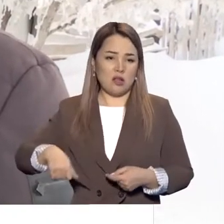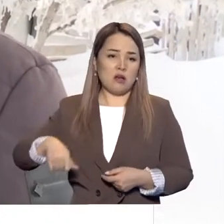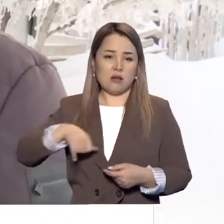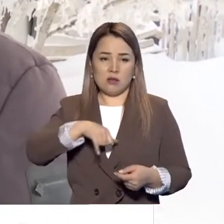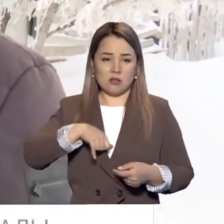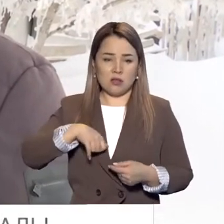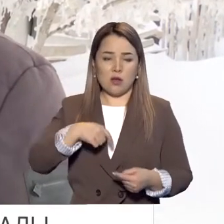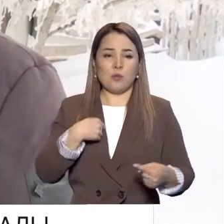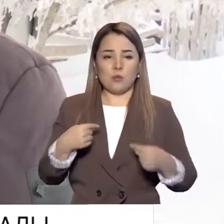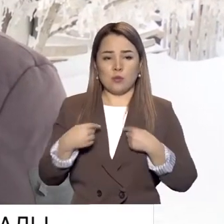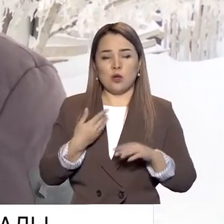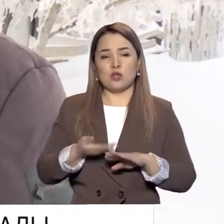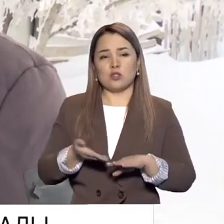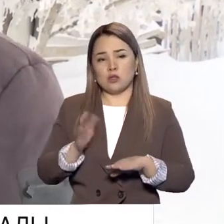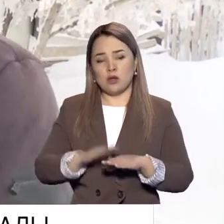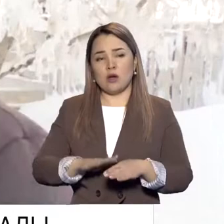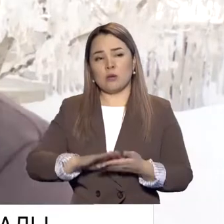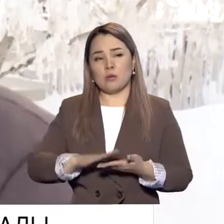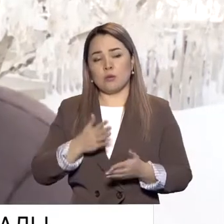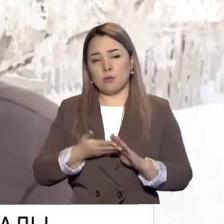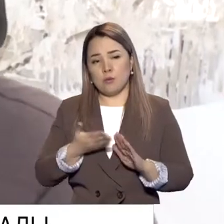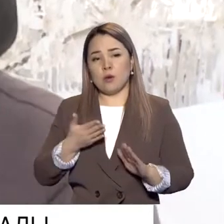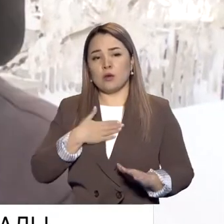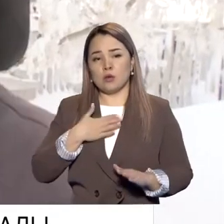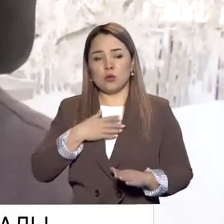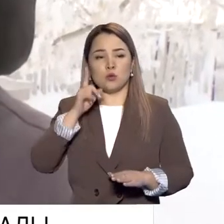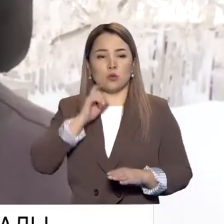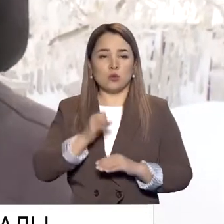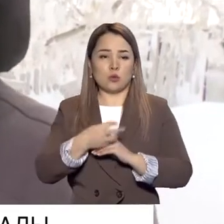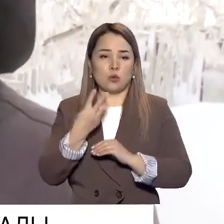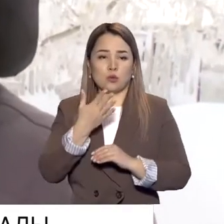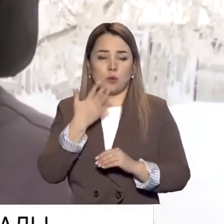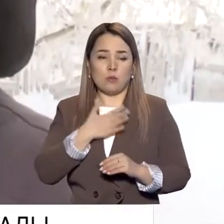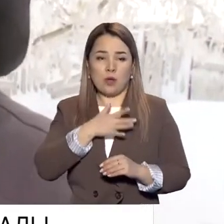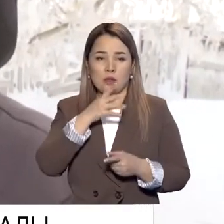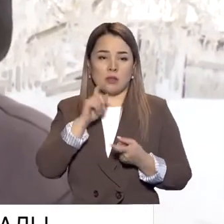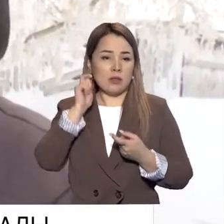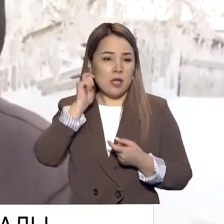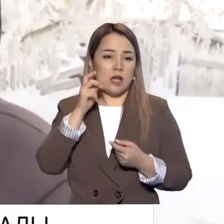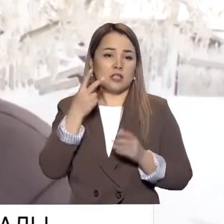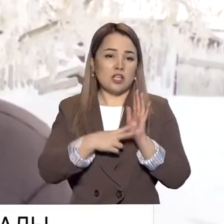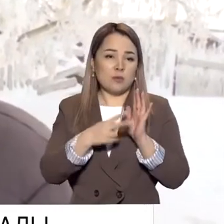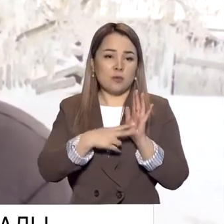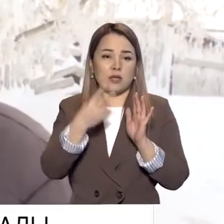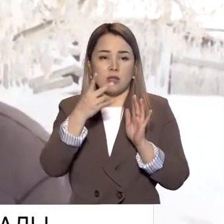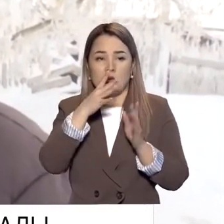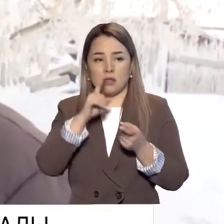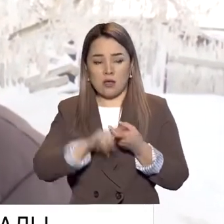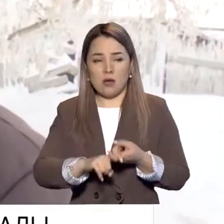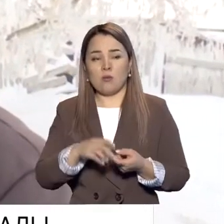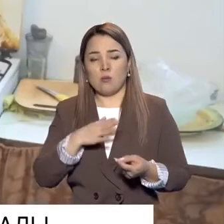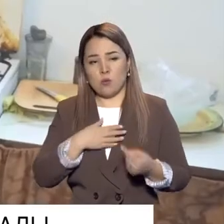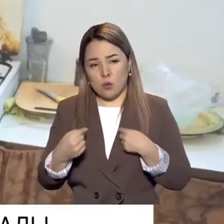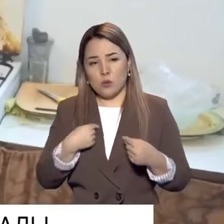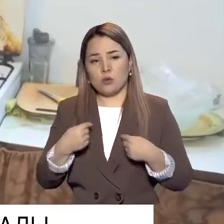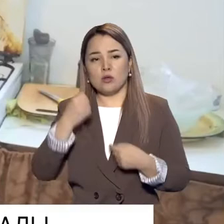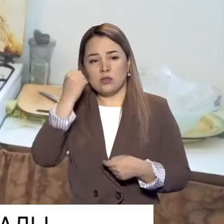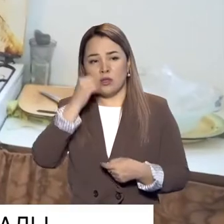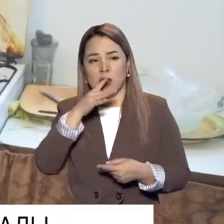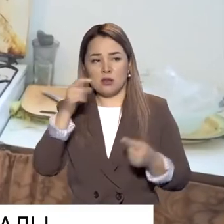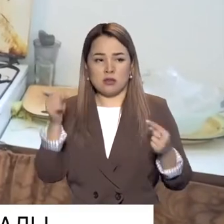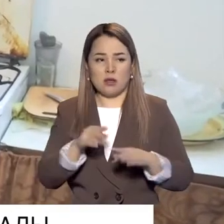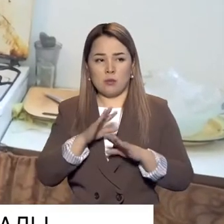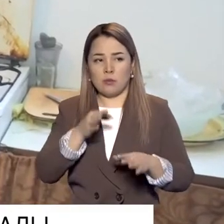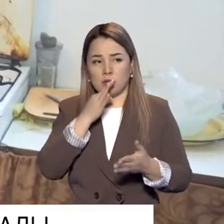жоқ. Өзім жетсек демі қазір. Біз адам сияқты, ғазымыз келді, үйге су келіп тұршы, бізді адам сияқты өмір сүргіміз келеді.